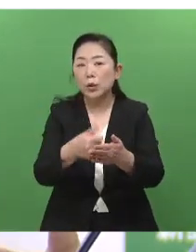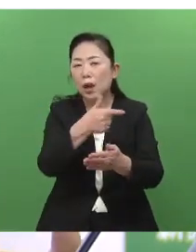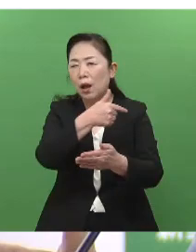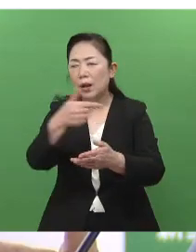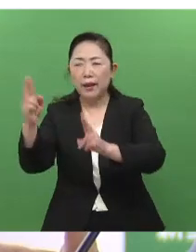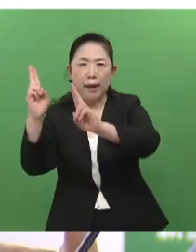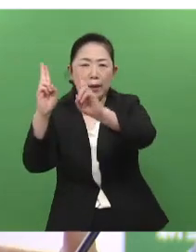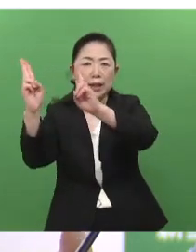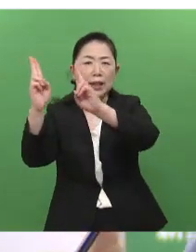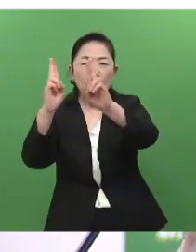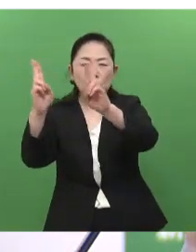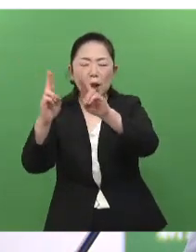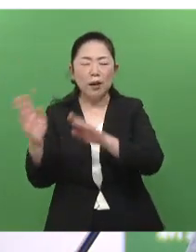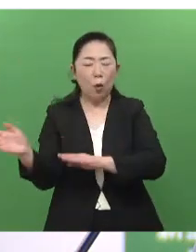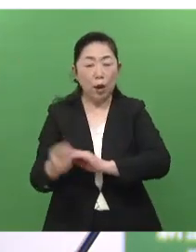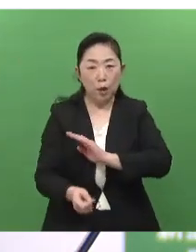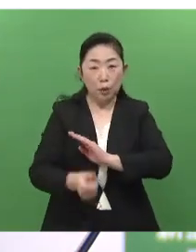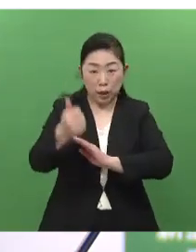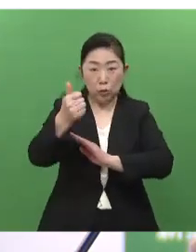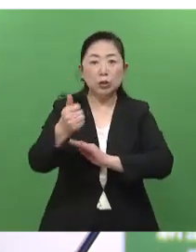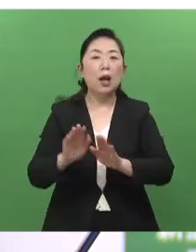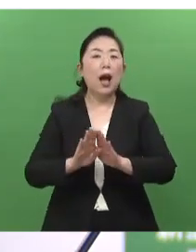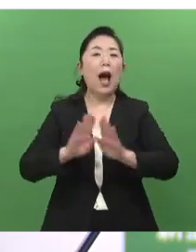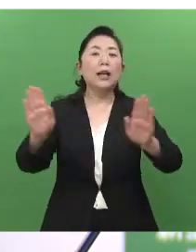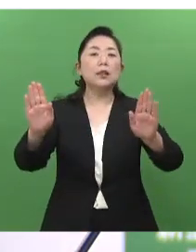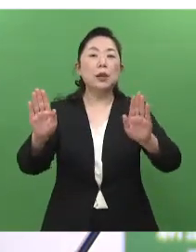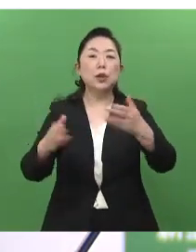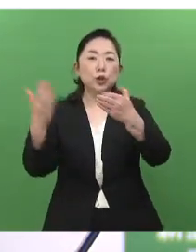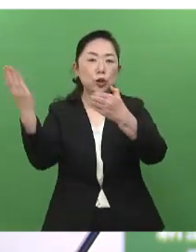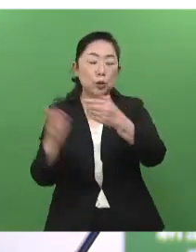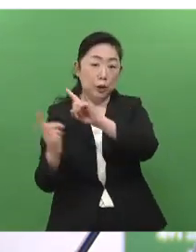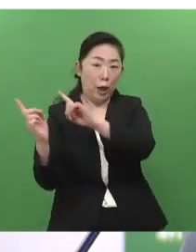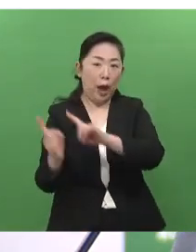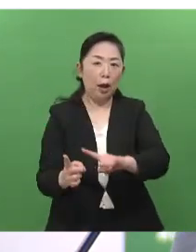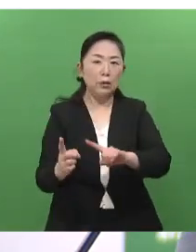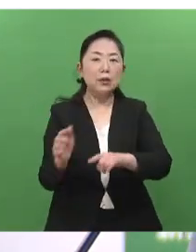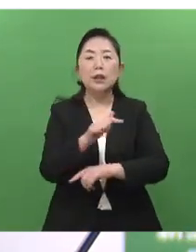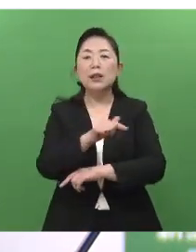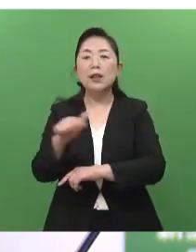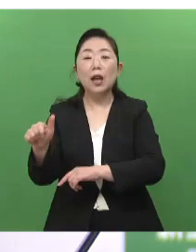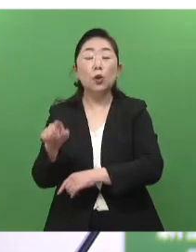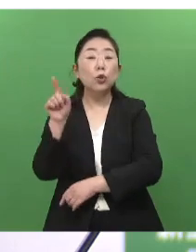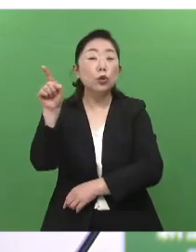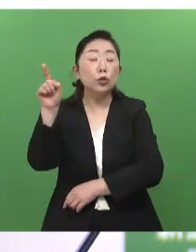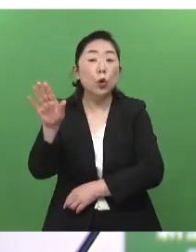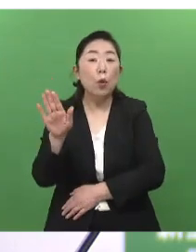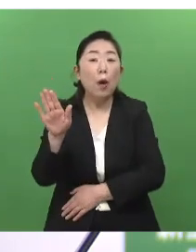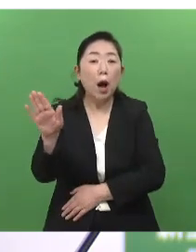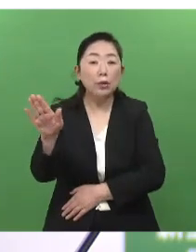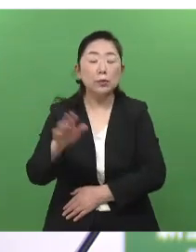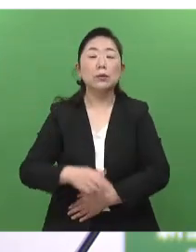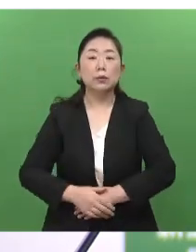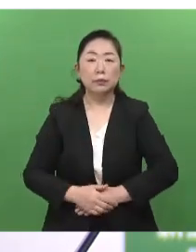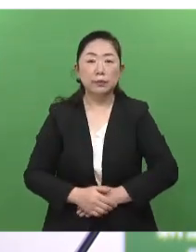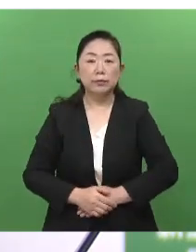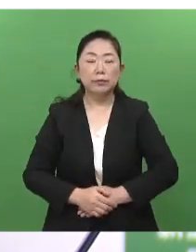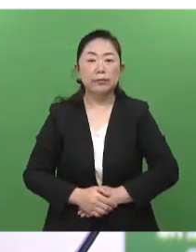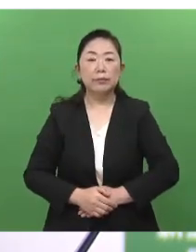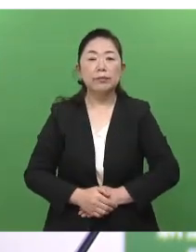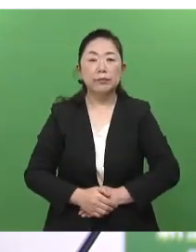業で今日からもう早速、もう9割削減とかですね、そういったところも見られるようでありますけれども、